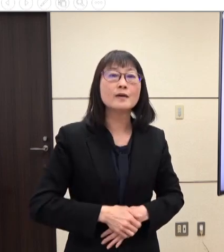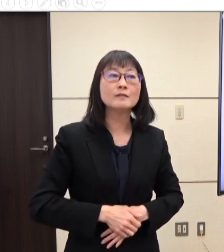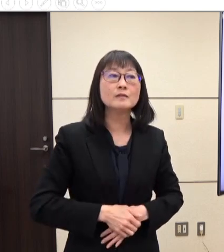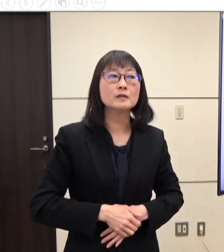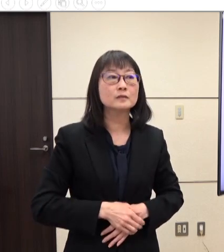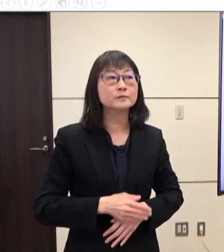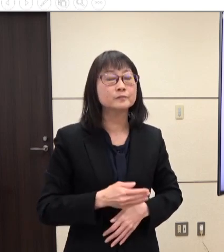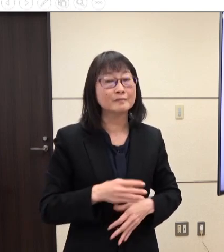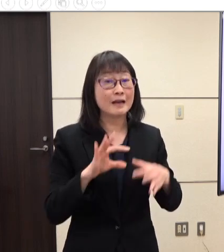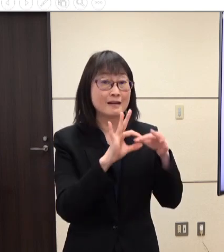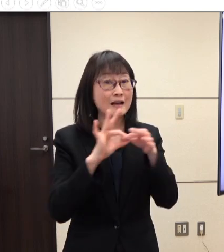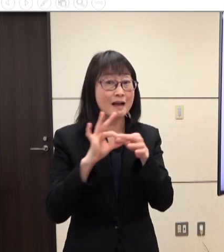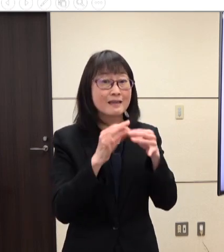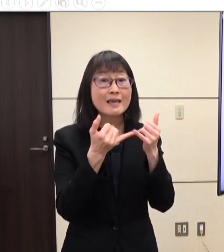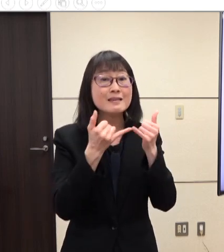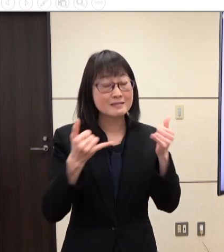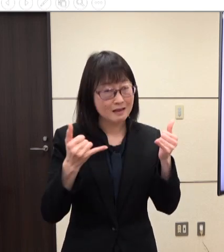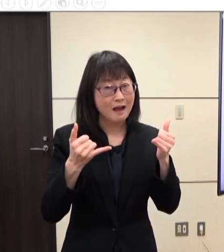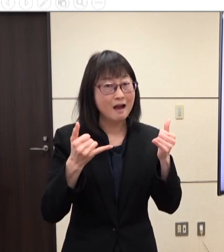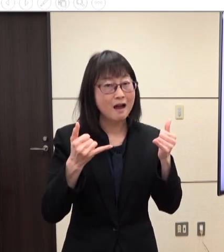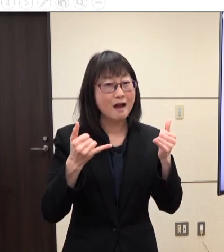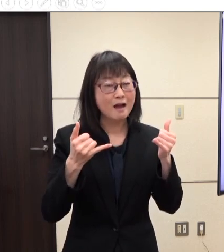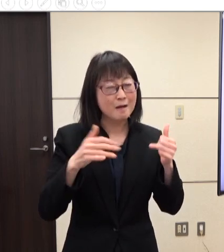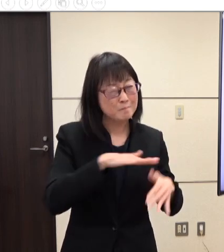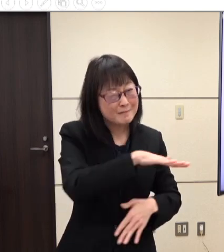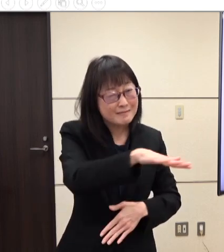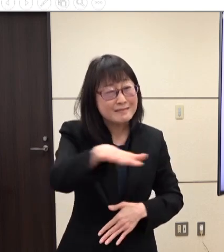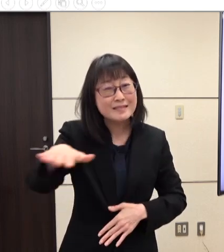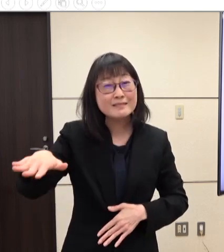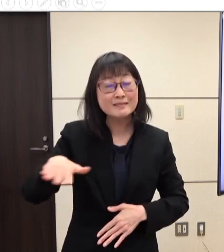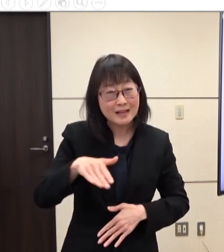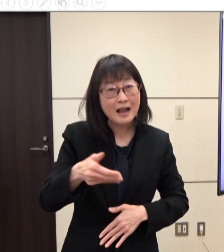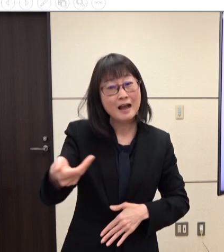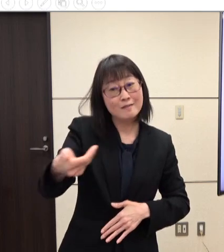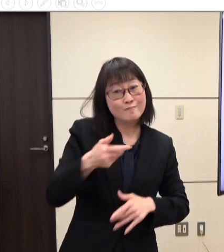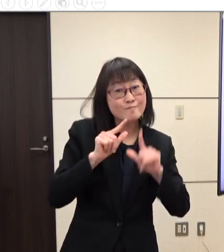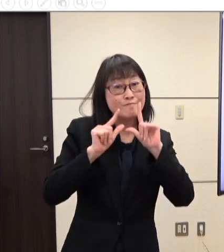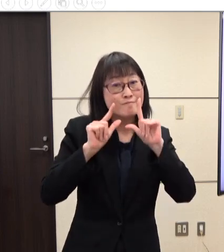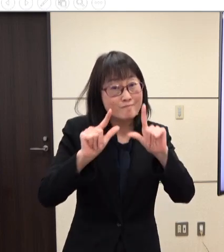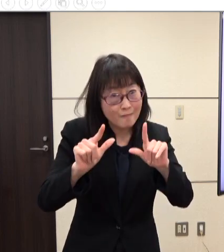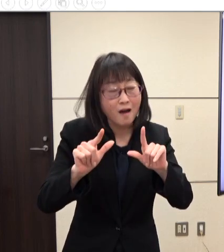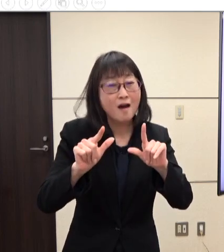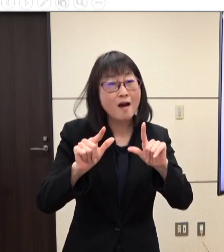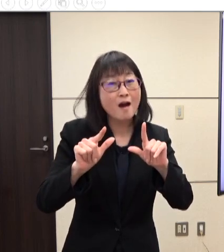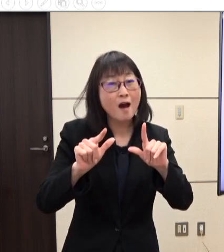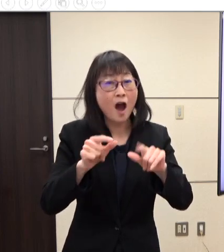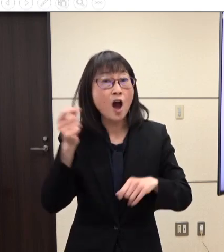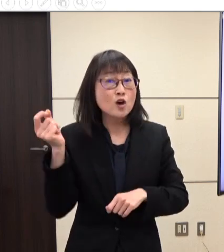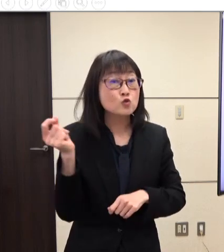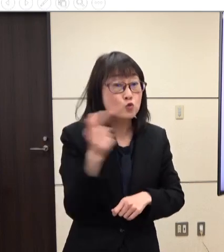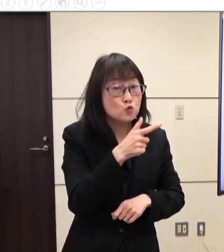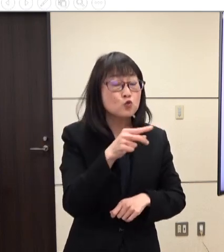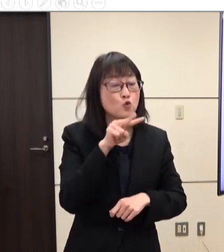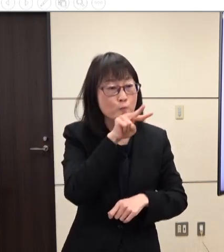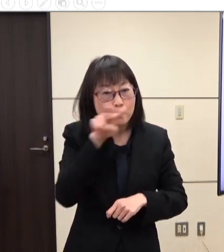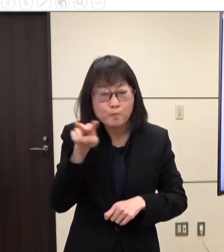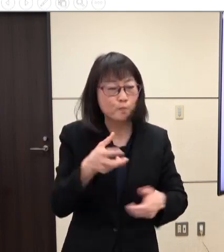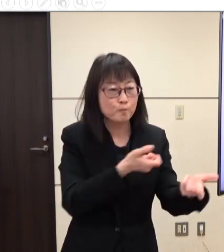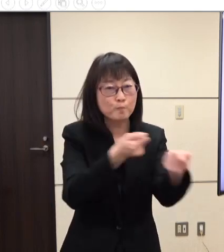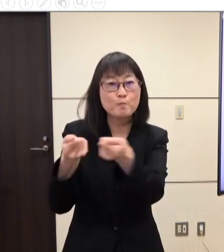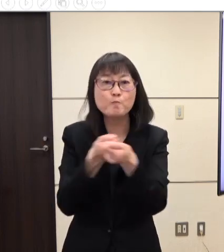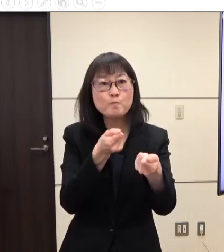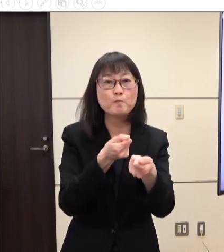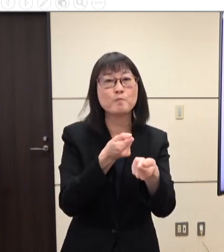全関係者が質問とか答弁の進捗状況を、まあ、リアルタイムに共有できますし、まあ、私もしょっ